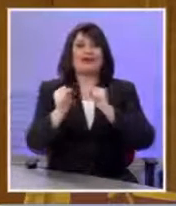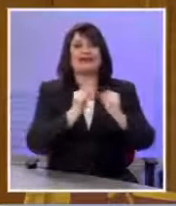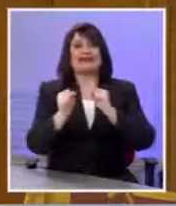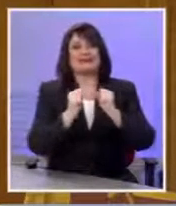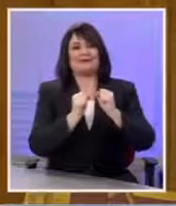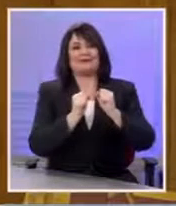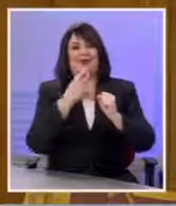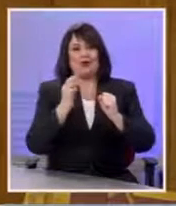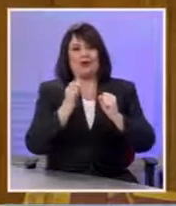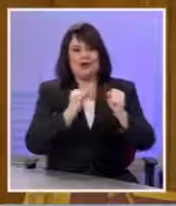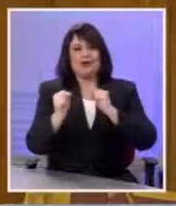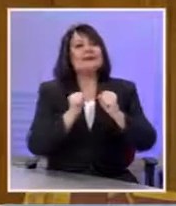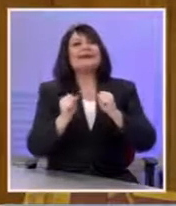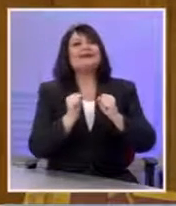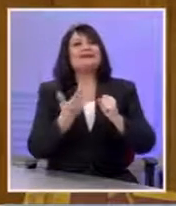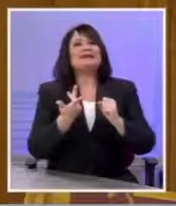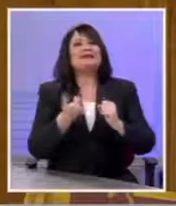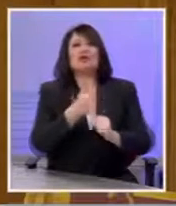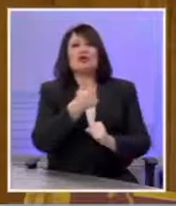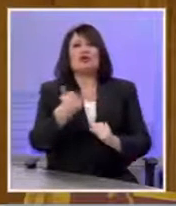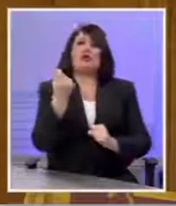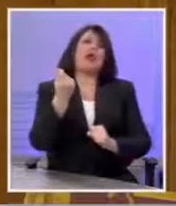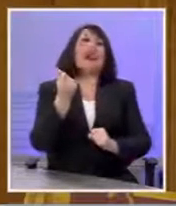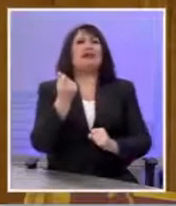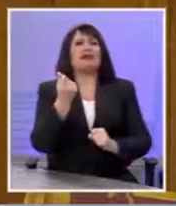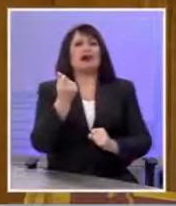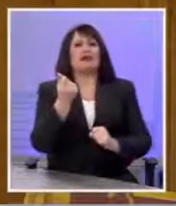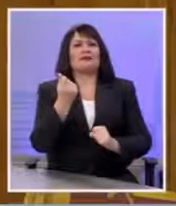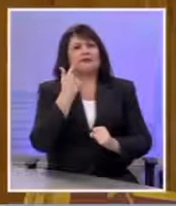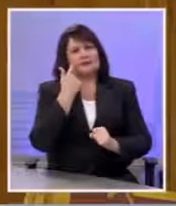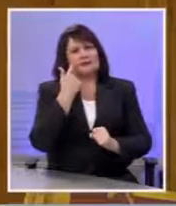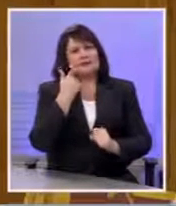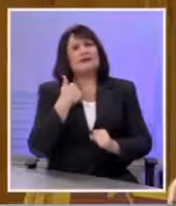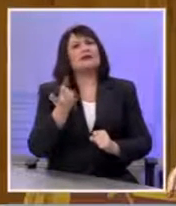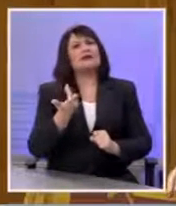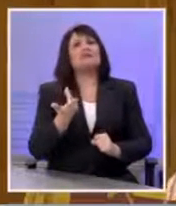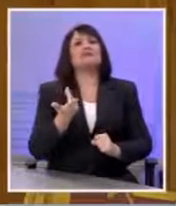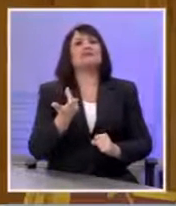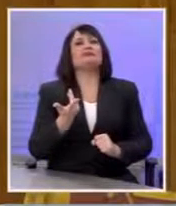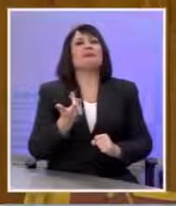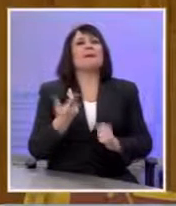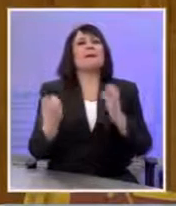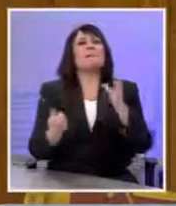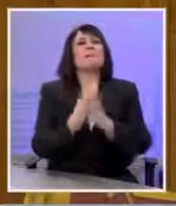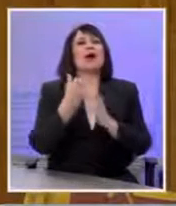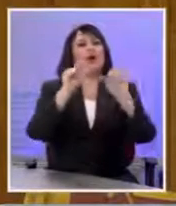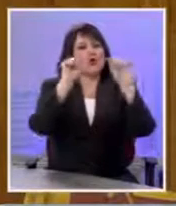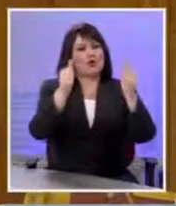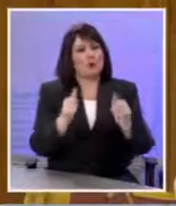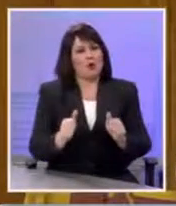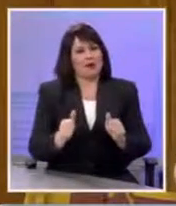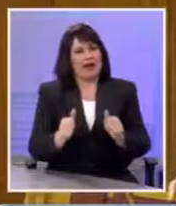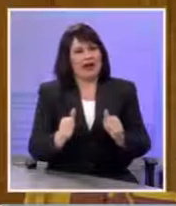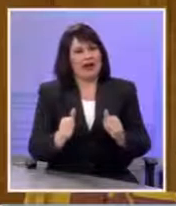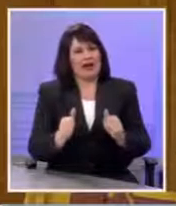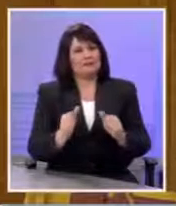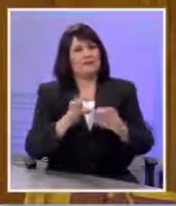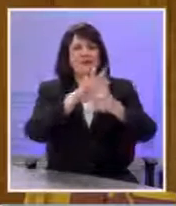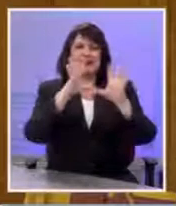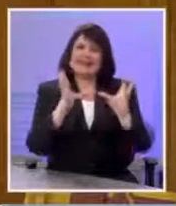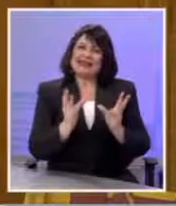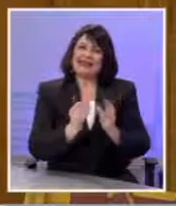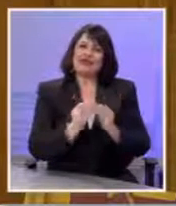έχουμε είναι κρίση όχι δημοσιονομική μόνο, ήταν κρίση του παραγωγικού μοντέλου, ήταν κρίση γενικότερα